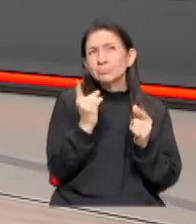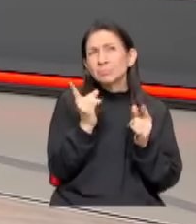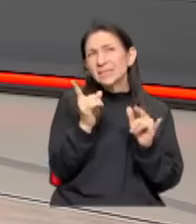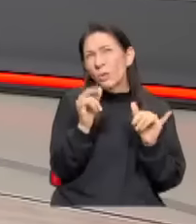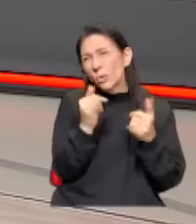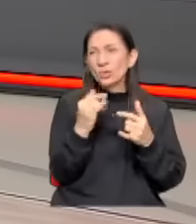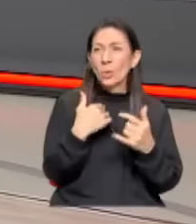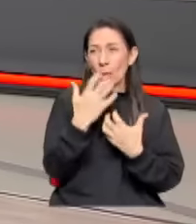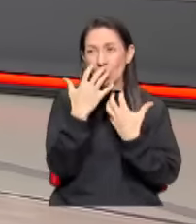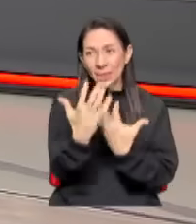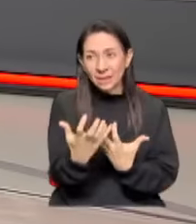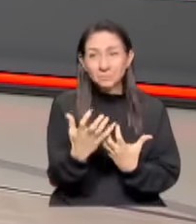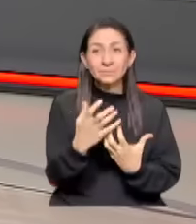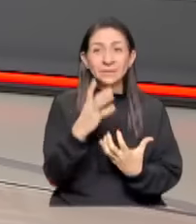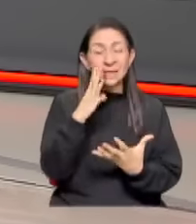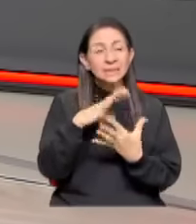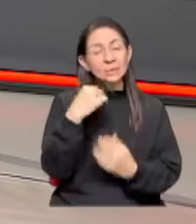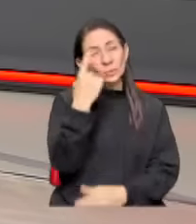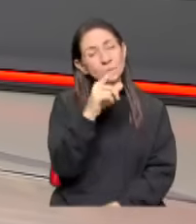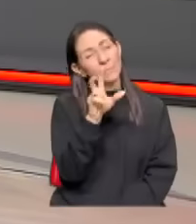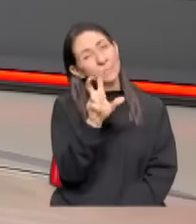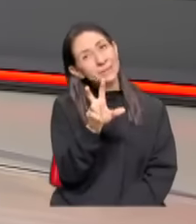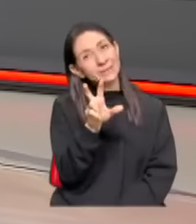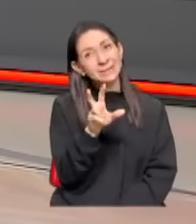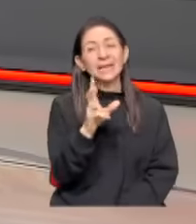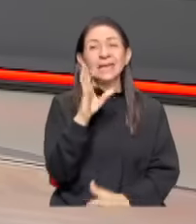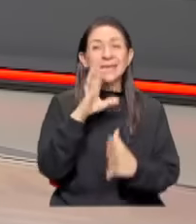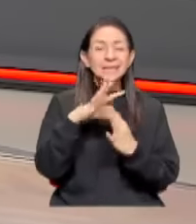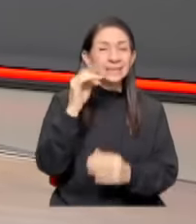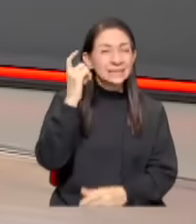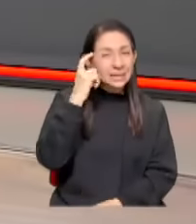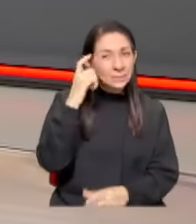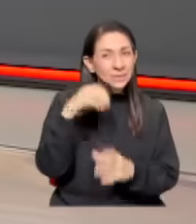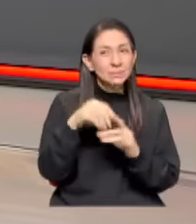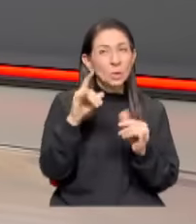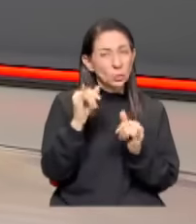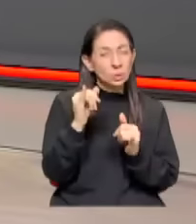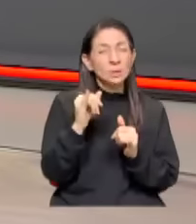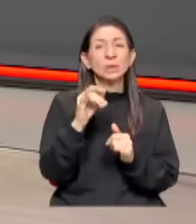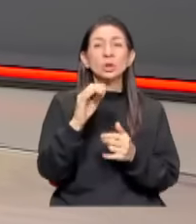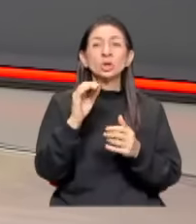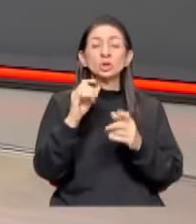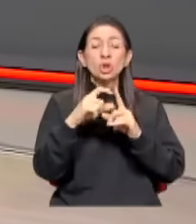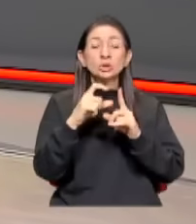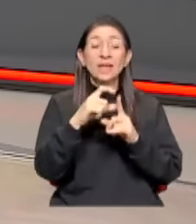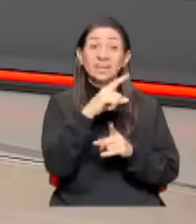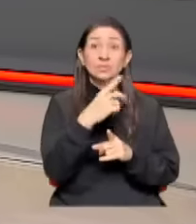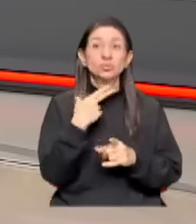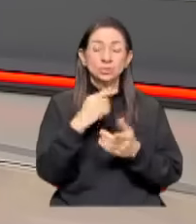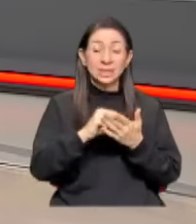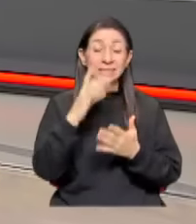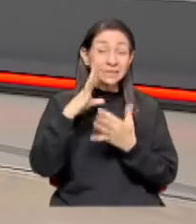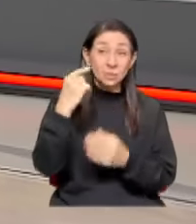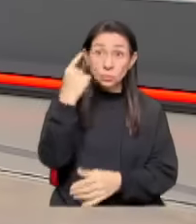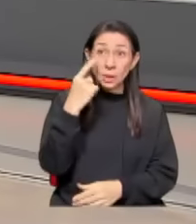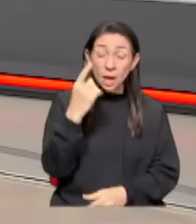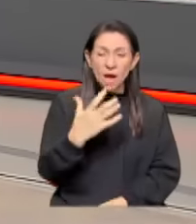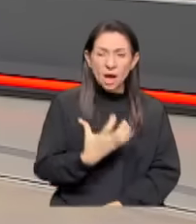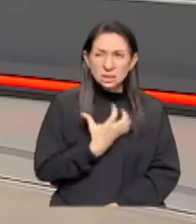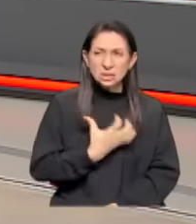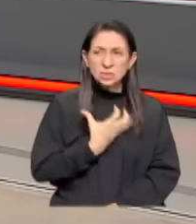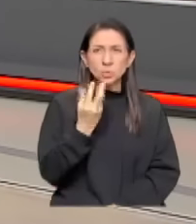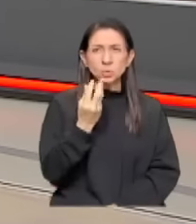önereyim size. İnsanların yüzüne bakın. İnsanları tanımak için bir çeşit oyun. Dostoyevski diyor ki insanların yüzüne bakın. Acısı çok